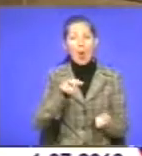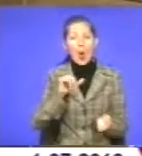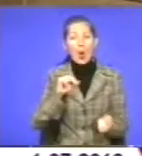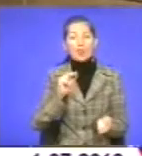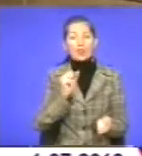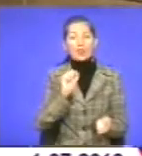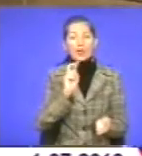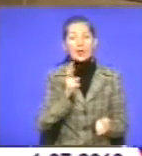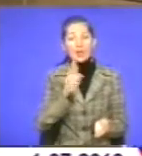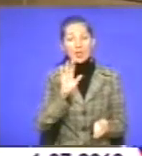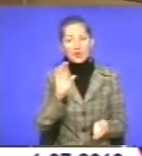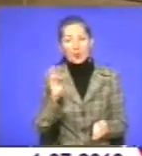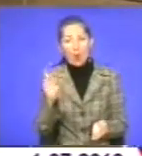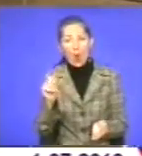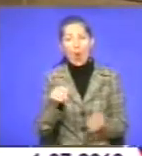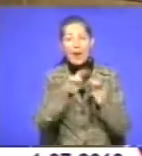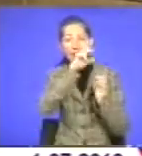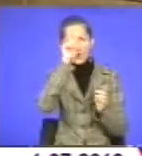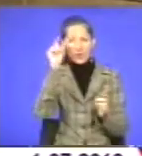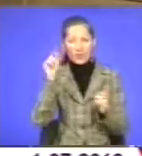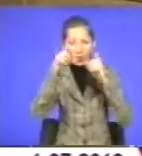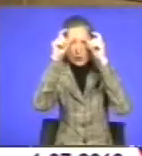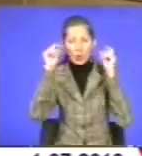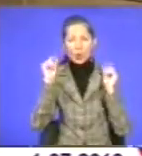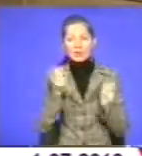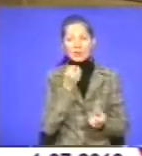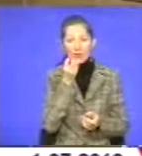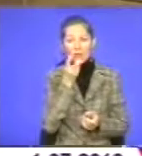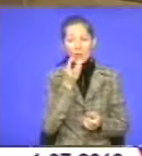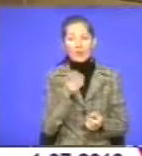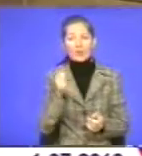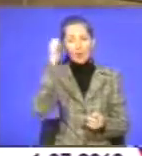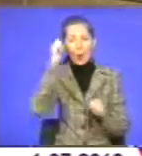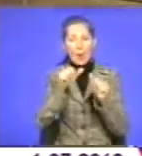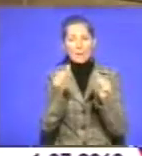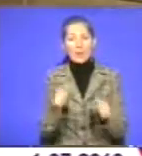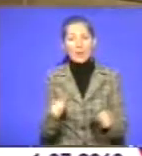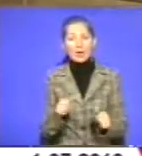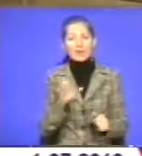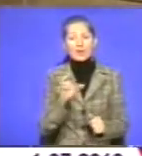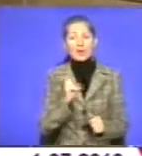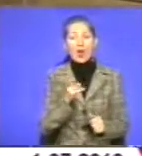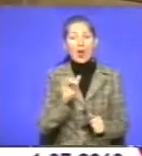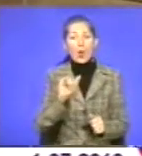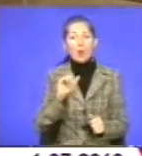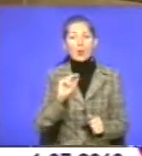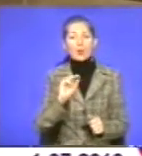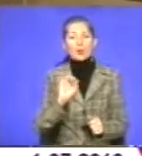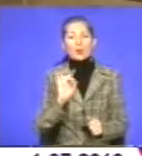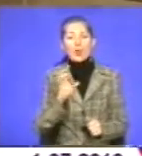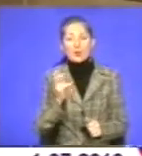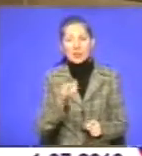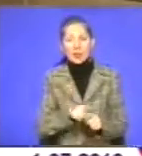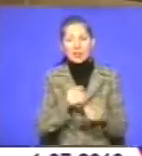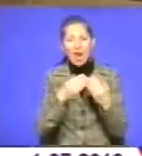вінок з квітами, і віднесли до панства Степана Кучерських. Ця родина надзвичайно багато